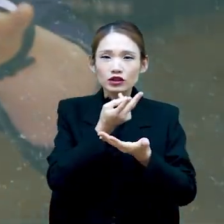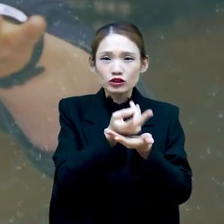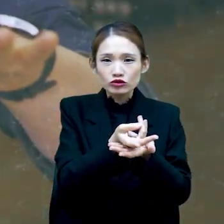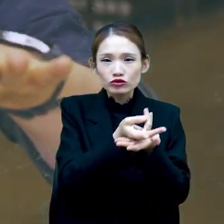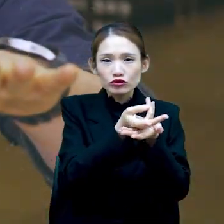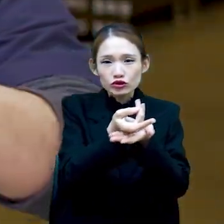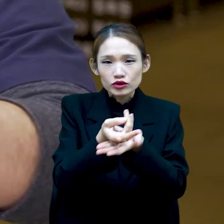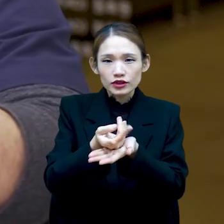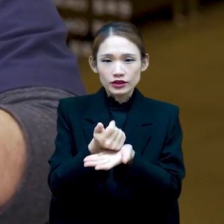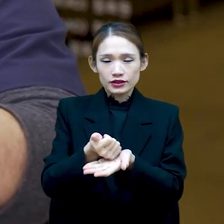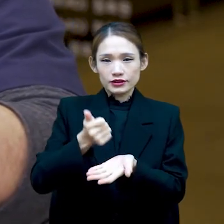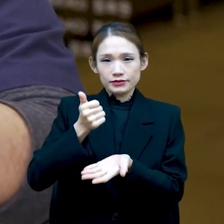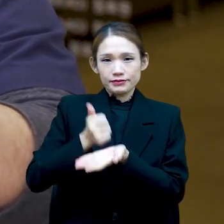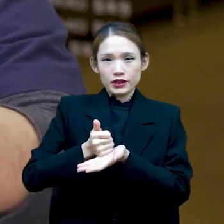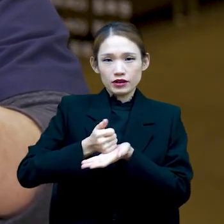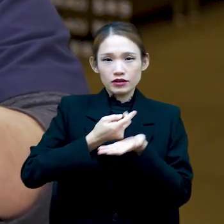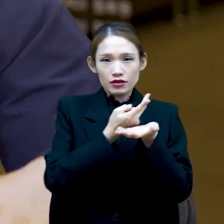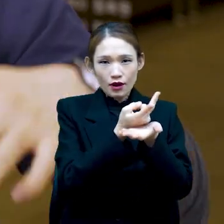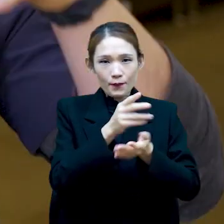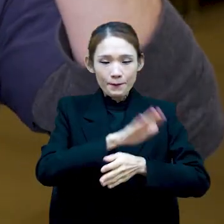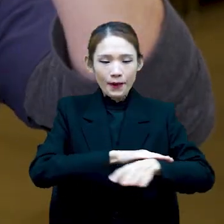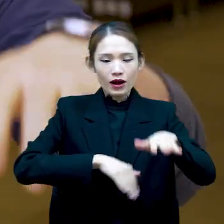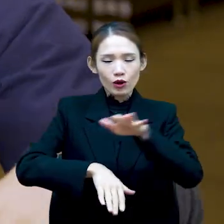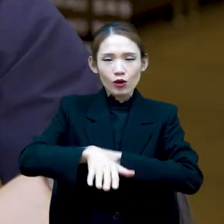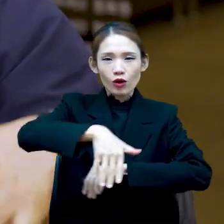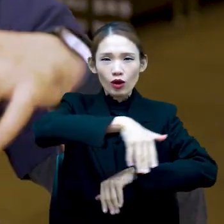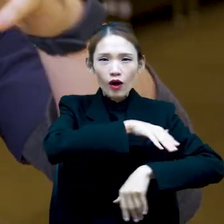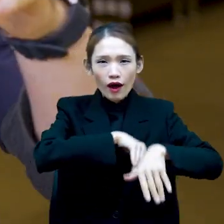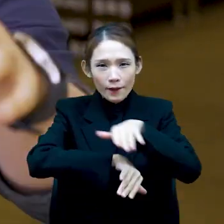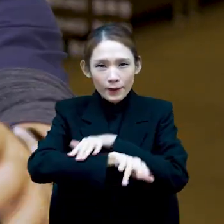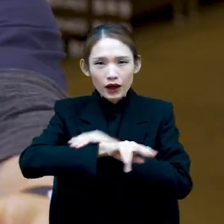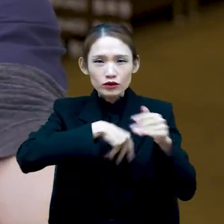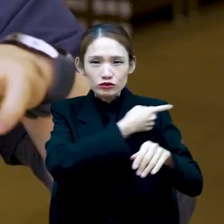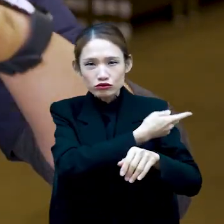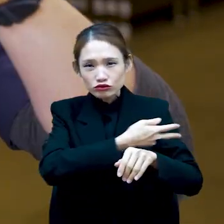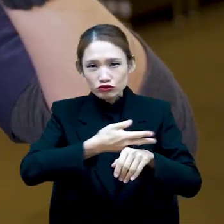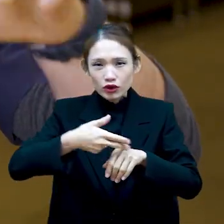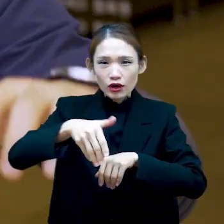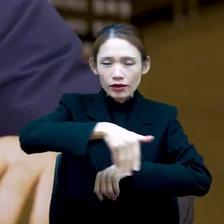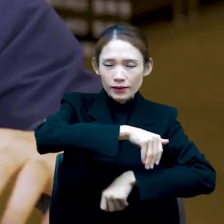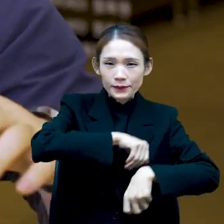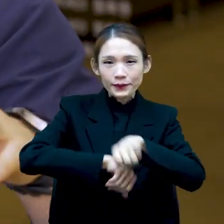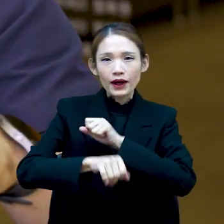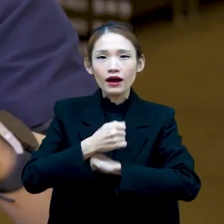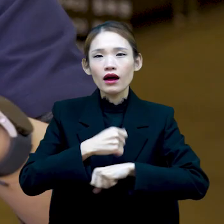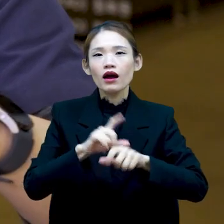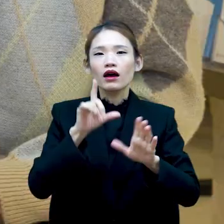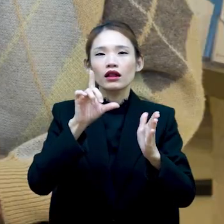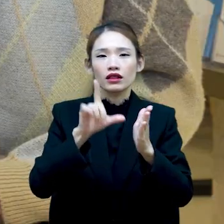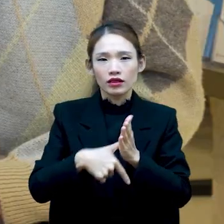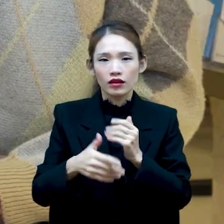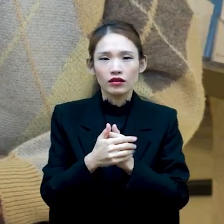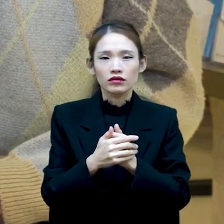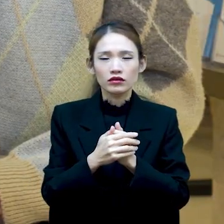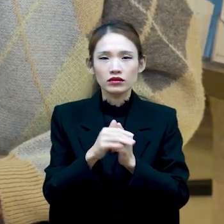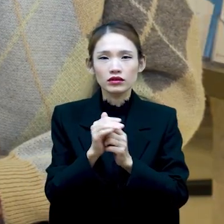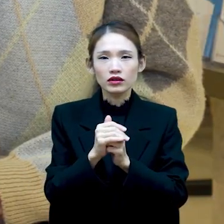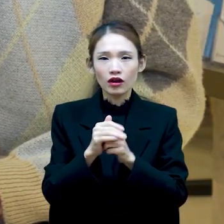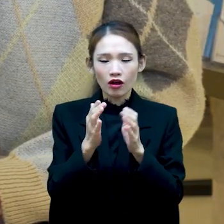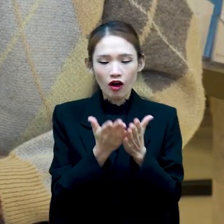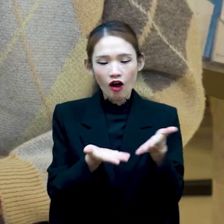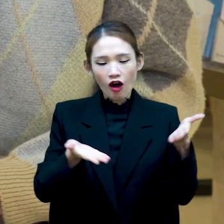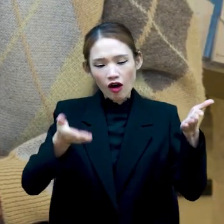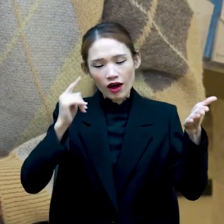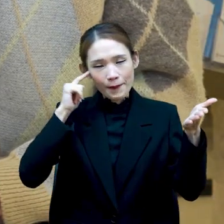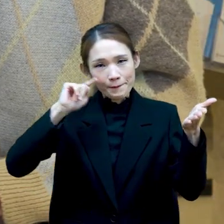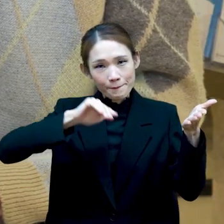서핑보드 위에 올라가서 등을 꼿꼿하게 펴고 팔로 헤엄치는 맞아. 과정이 있어요. 이제 네. 그거를 할 때 보면 이제 고개가 이게 들어지면서 허리가